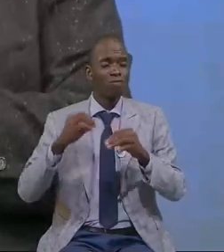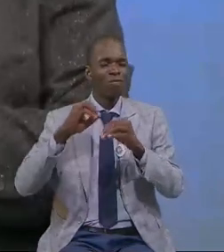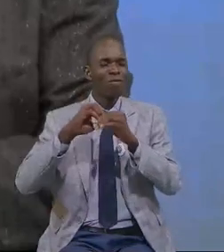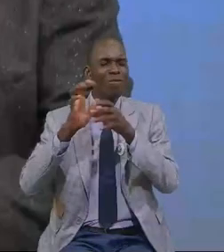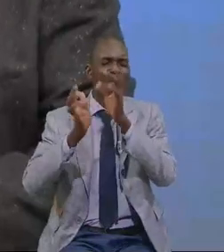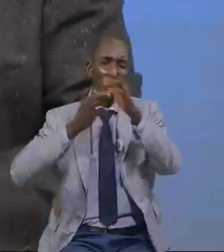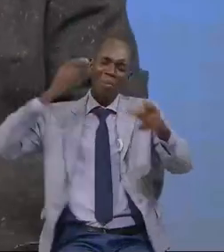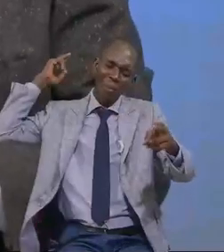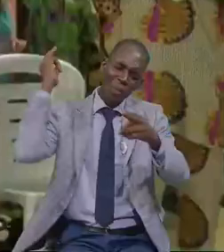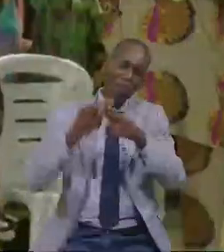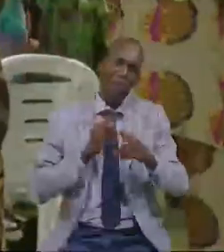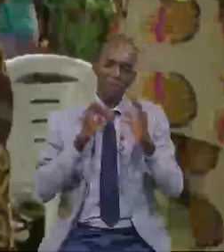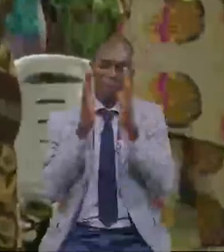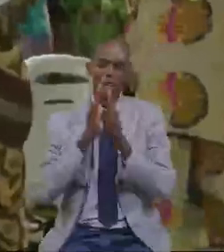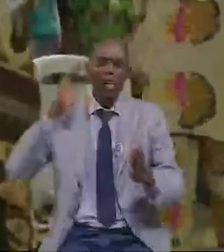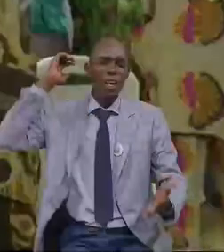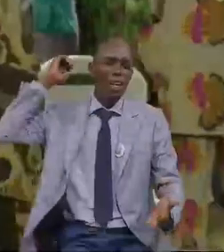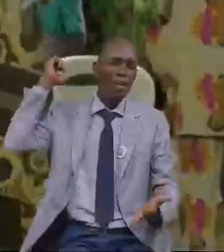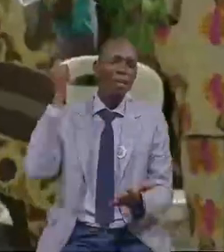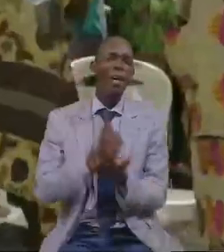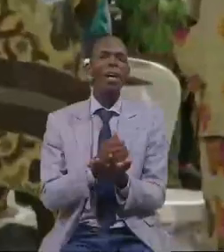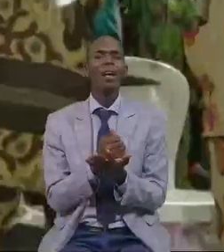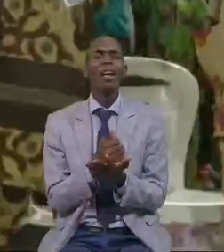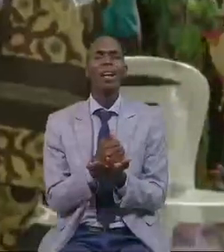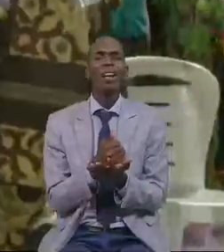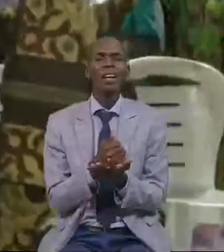de Jésus, j'ai prié.